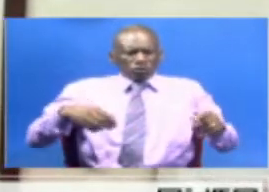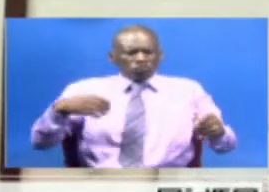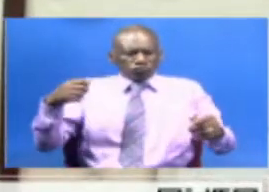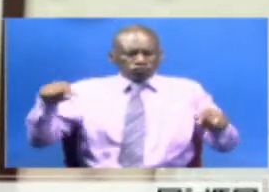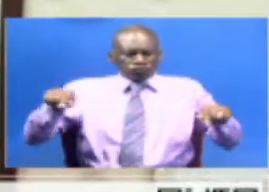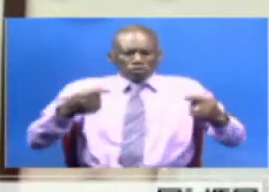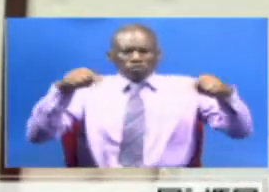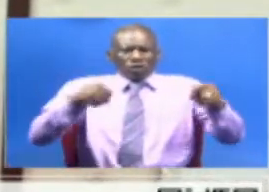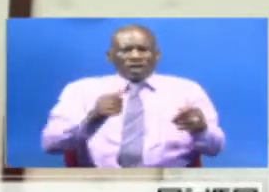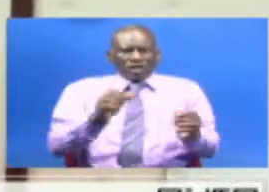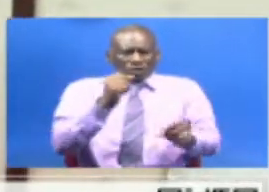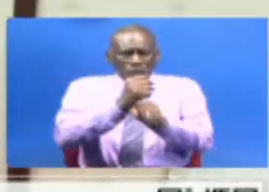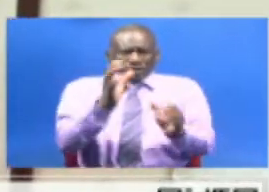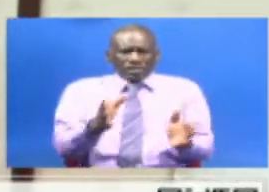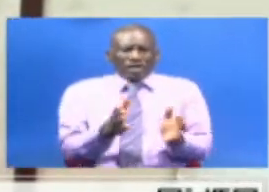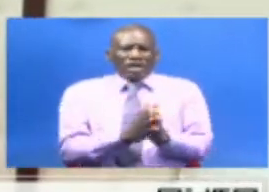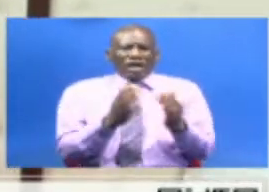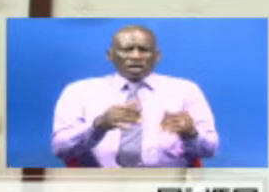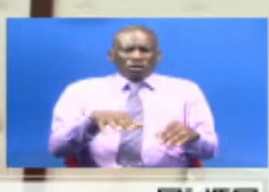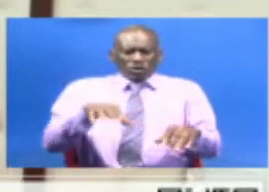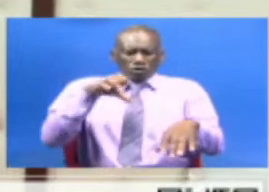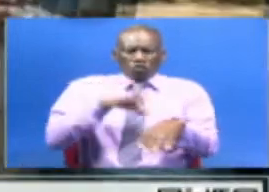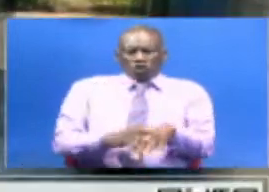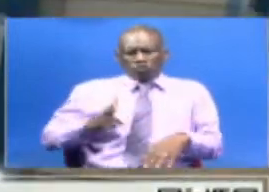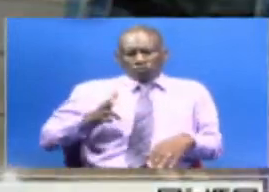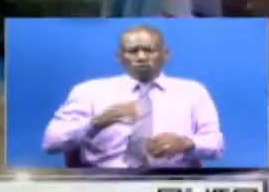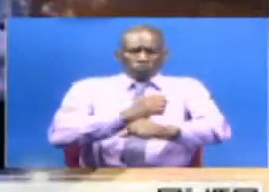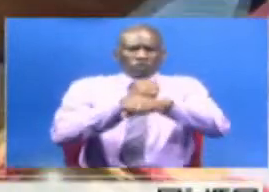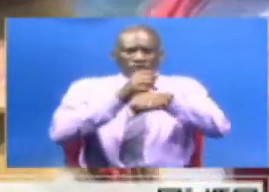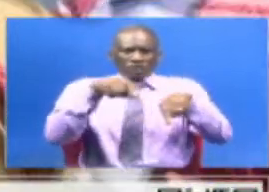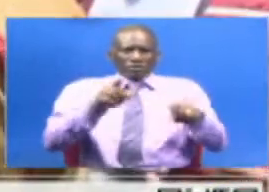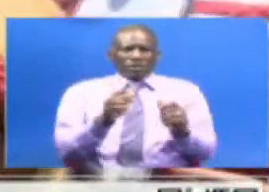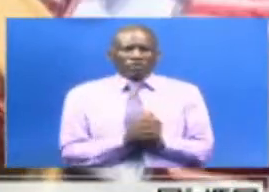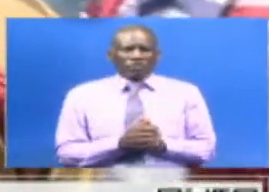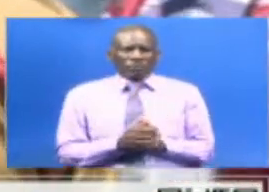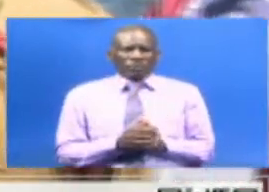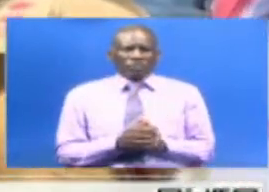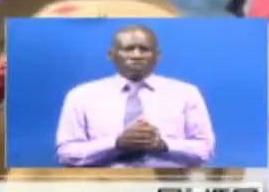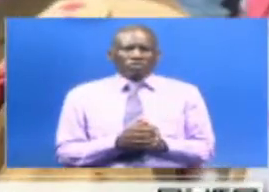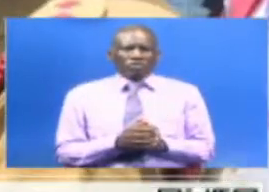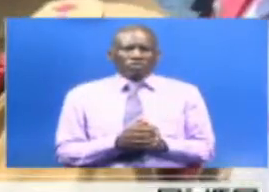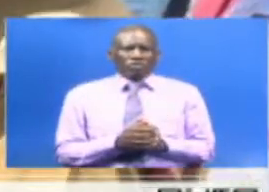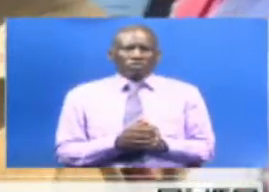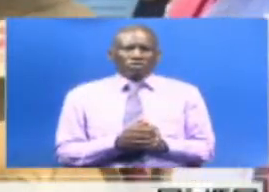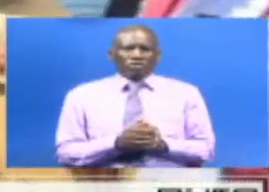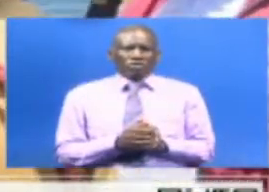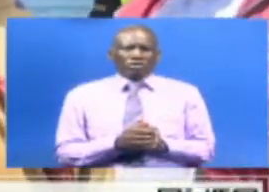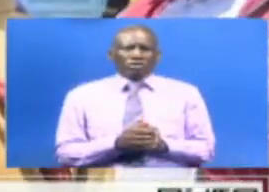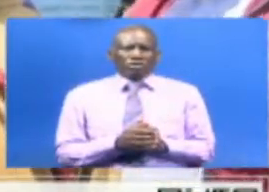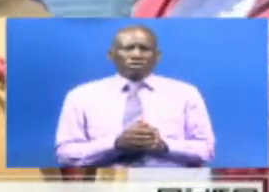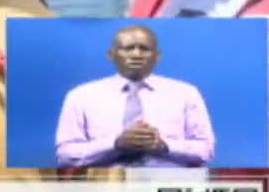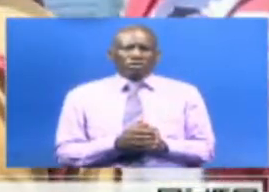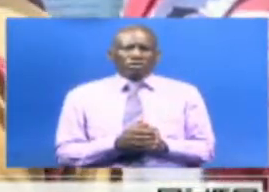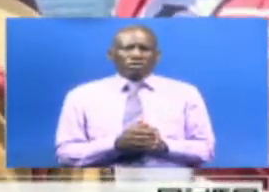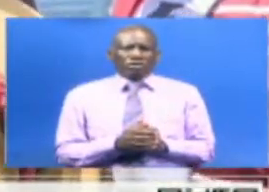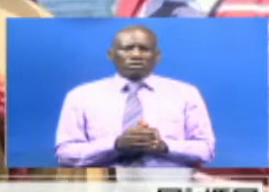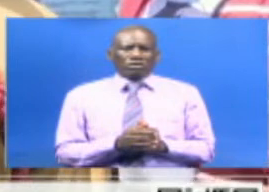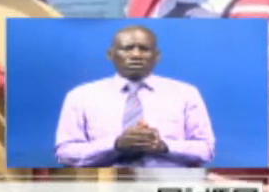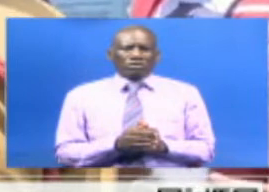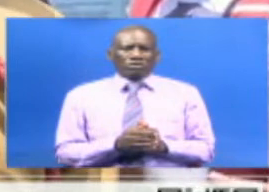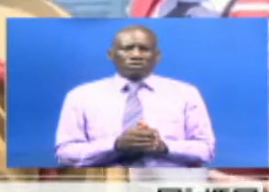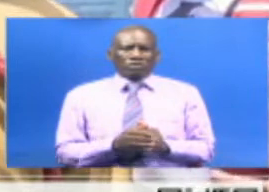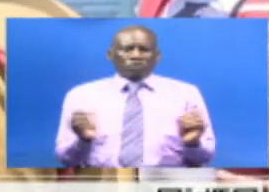na ikalazimika kutoa bastola yake kujikinga. Bunduki zikatolewa. Hakuna shida. No. Haina